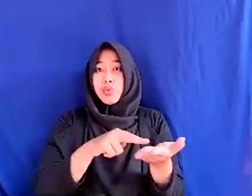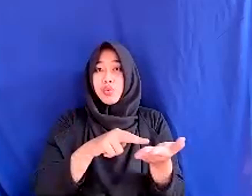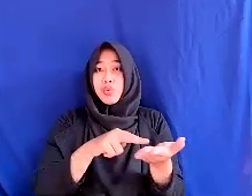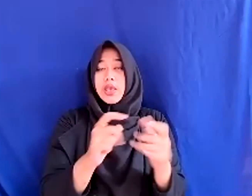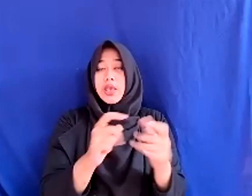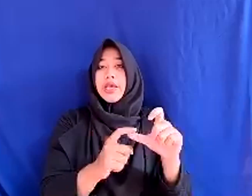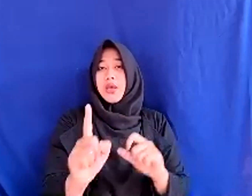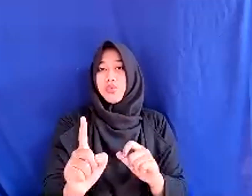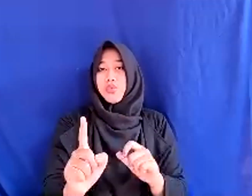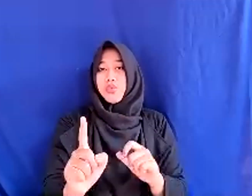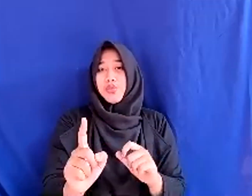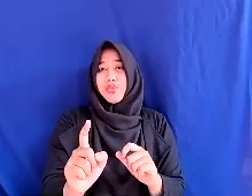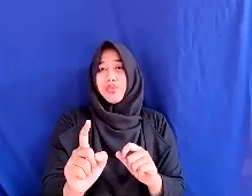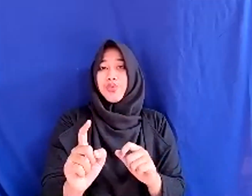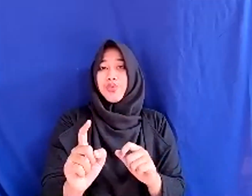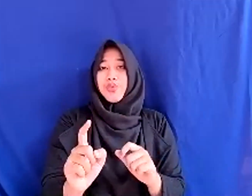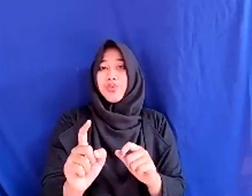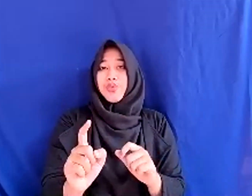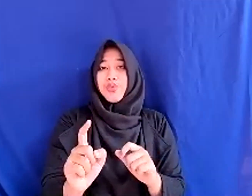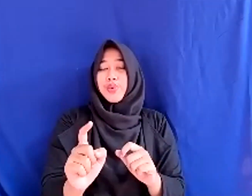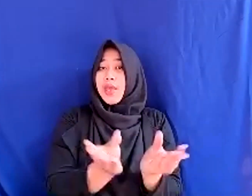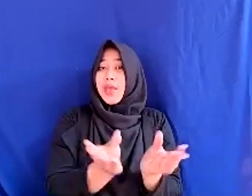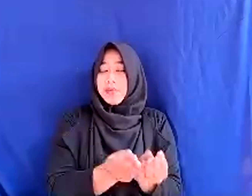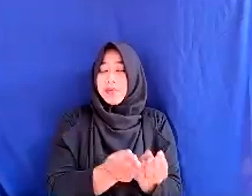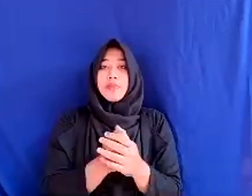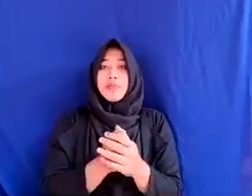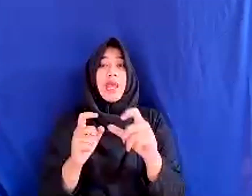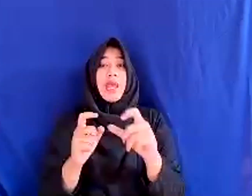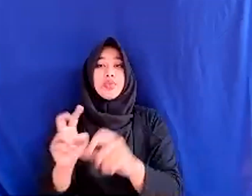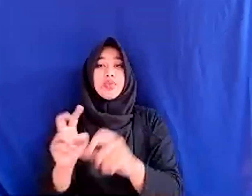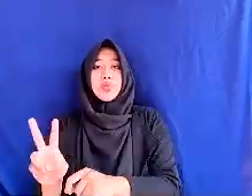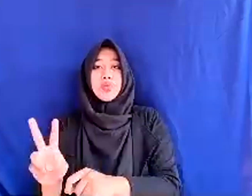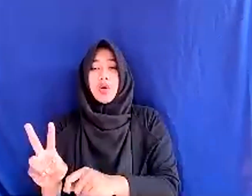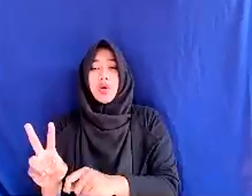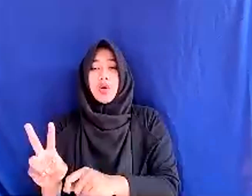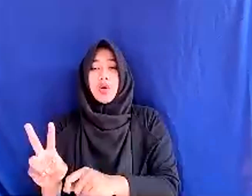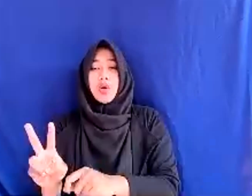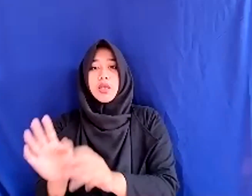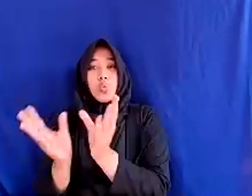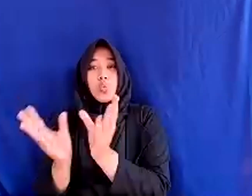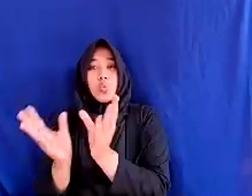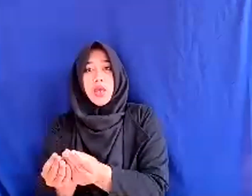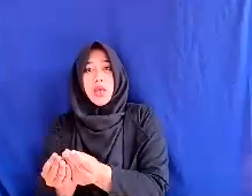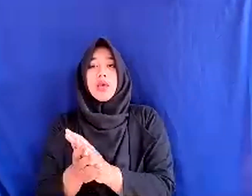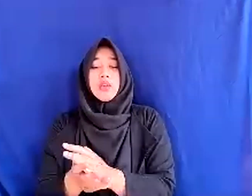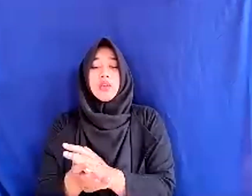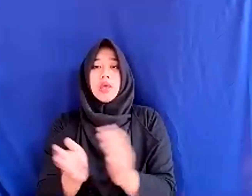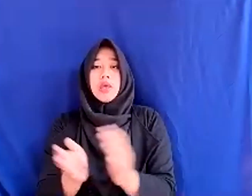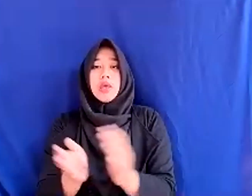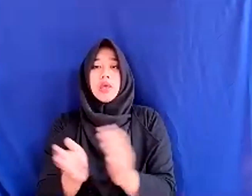diambil di UGM, S2-nya juga di UGM, di bidang sosial politik yang ada